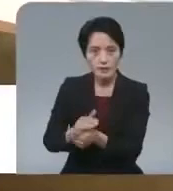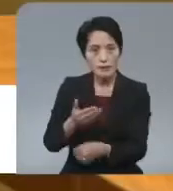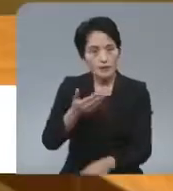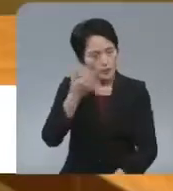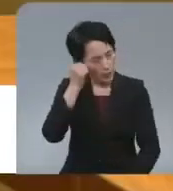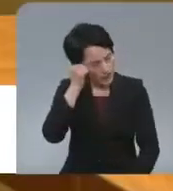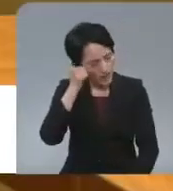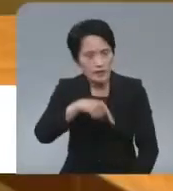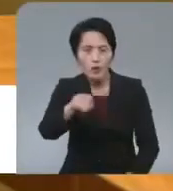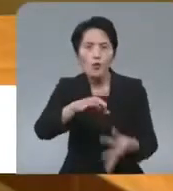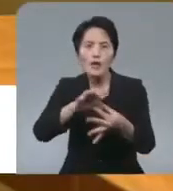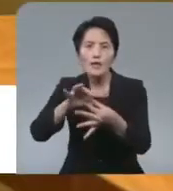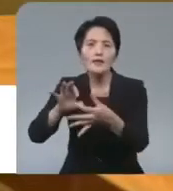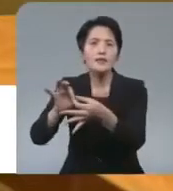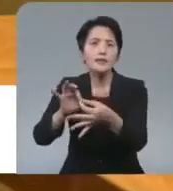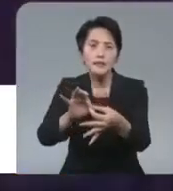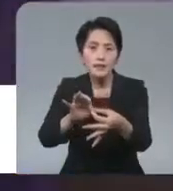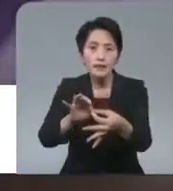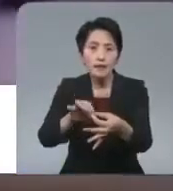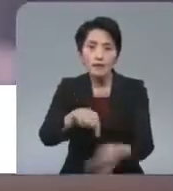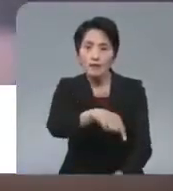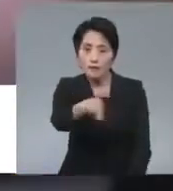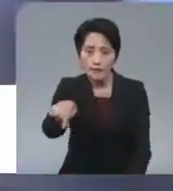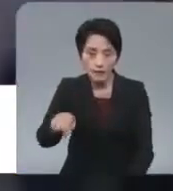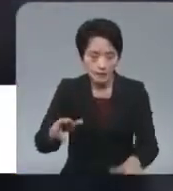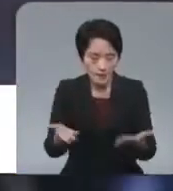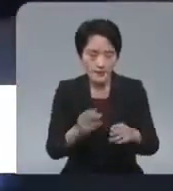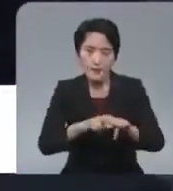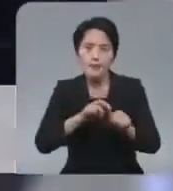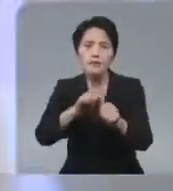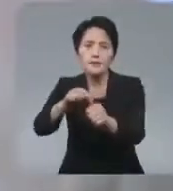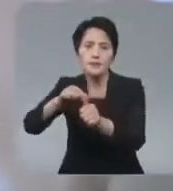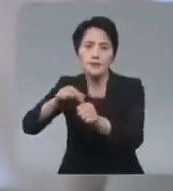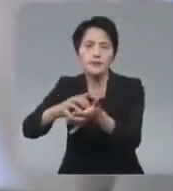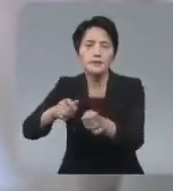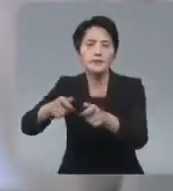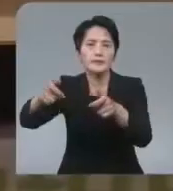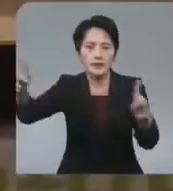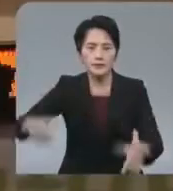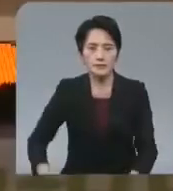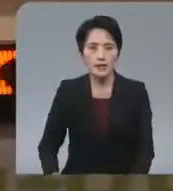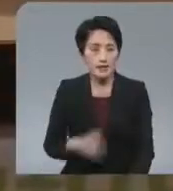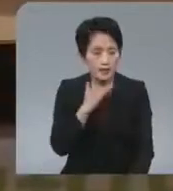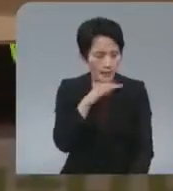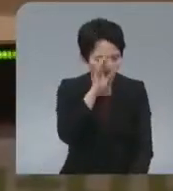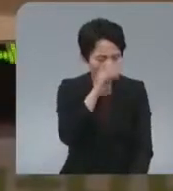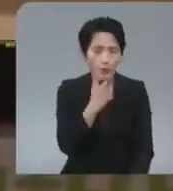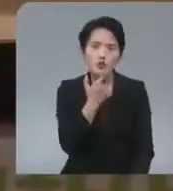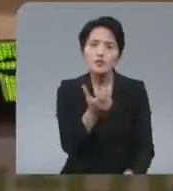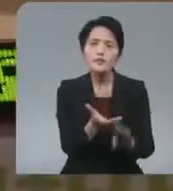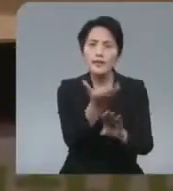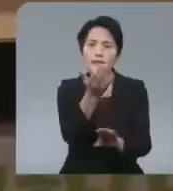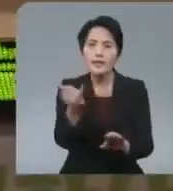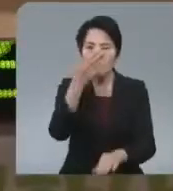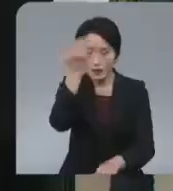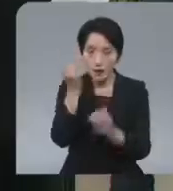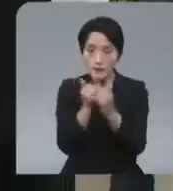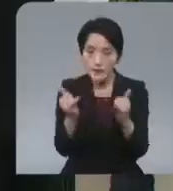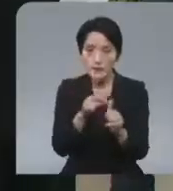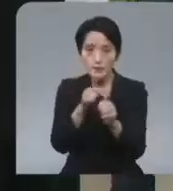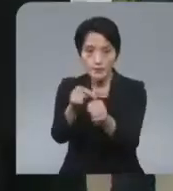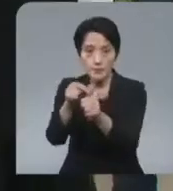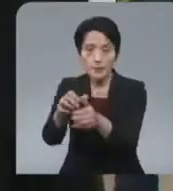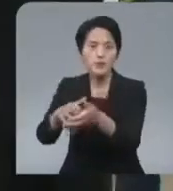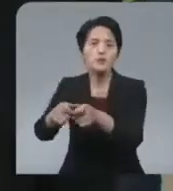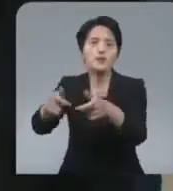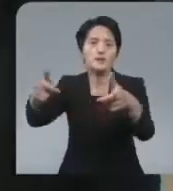vorjahresvergleich das wachstum lag seit april stets über der 500.000 der schwelle zudem wurde den zweiten monat